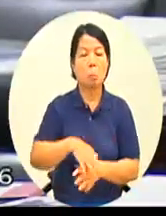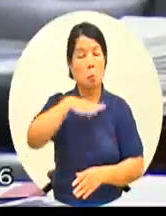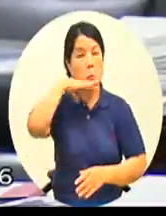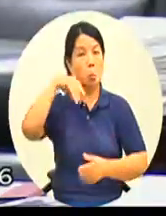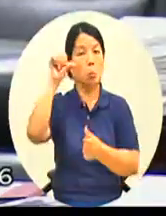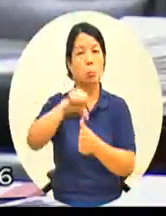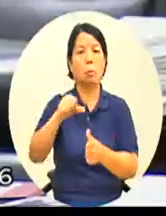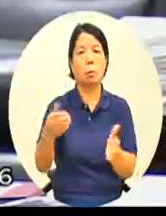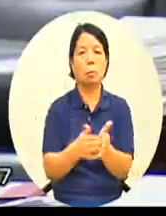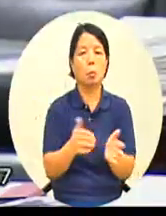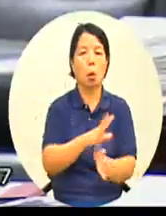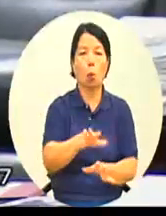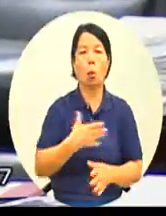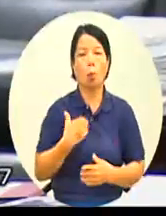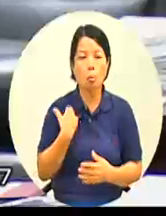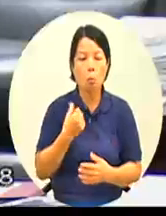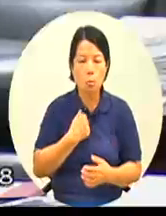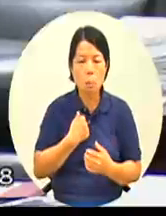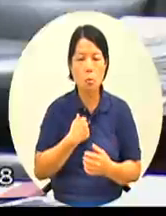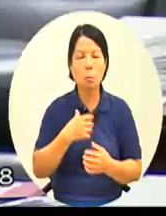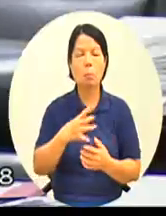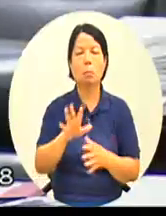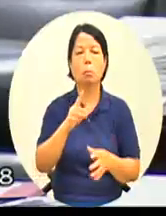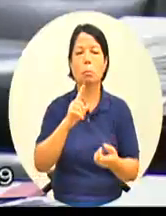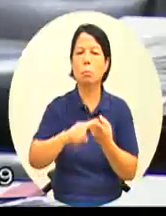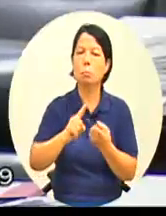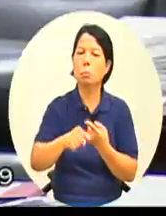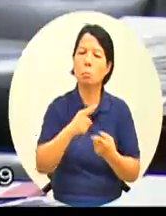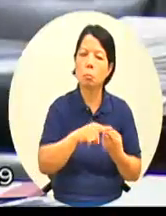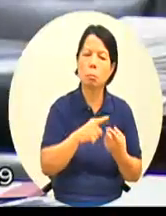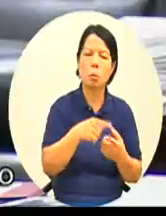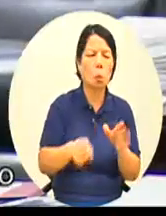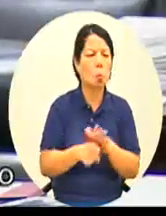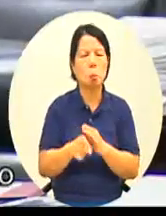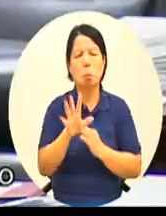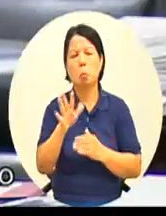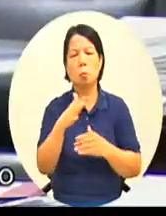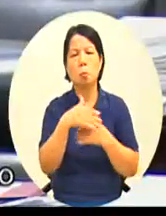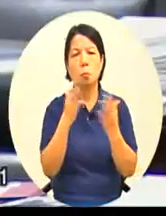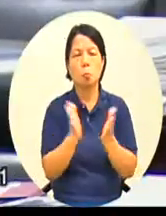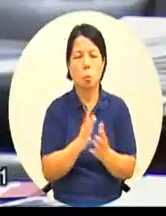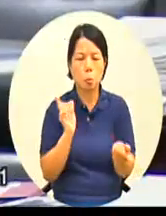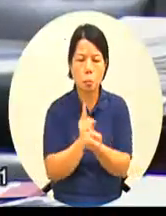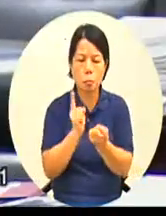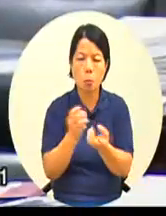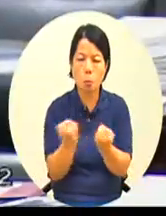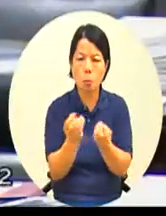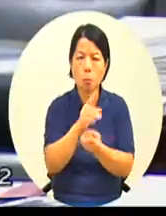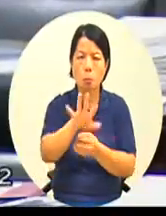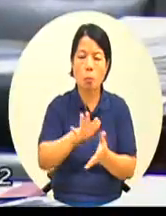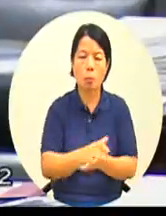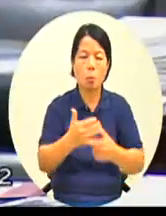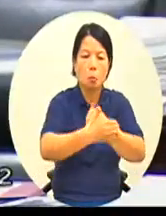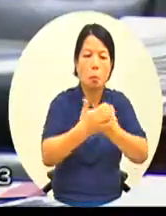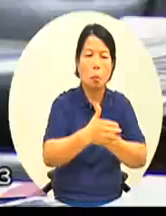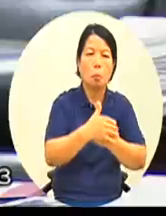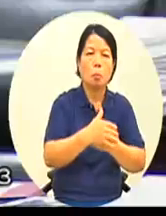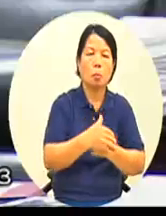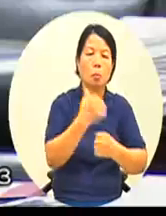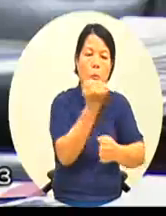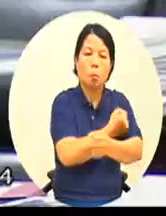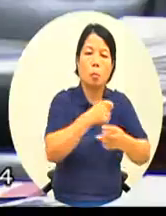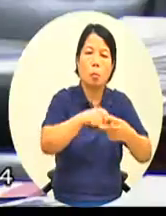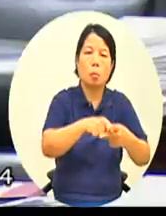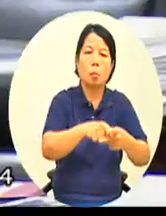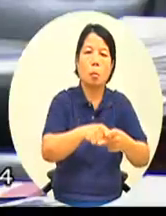样跟案管来挖那边塞挖那边塞。所以我碰到这么多的问题之后，我觉得在我们保障我们全工的劳工的权